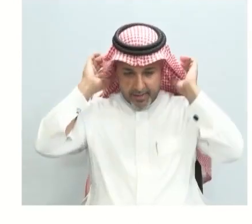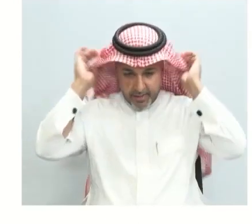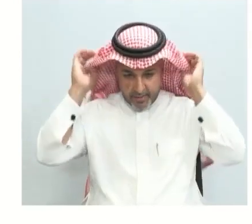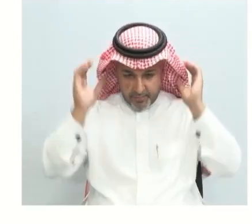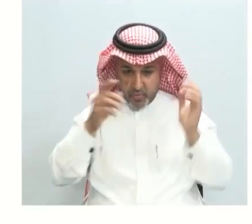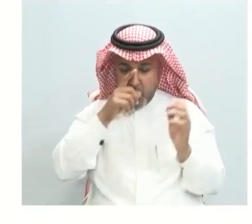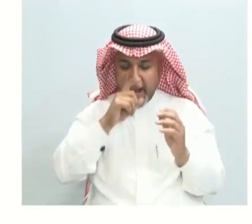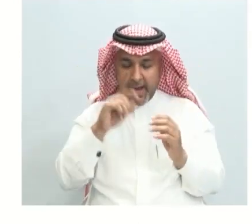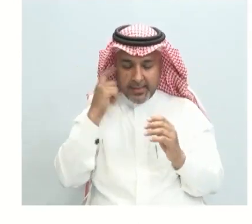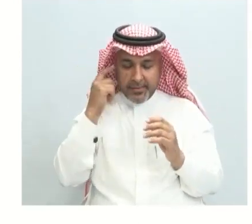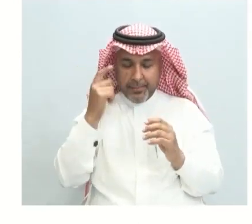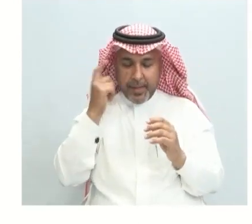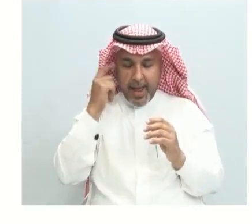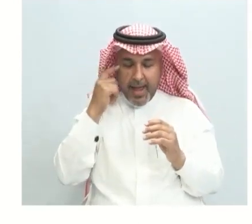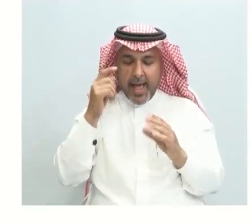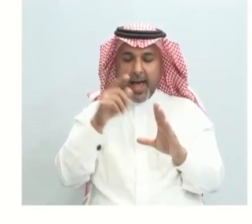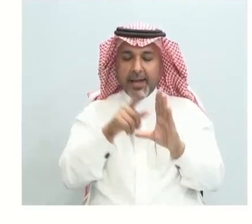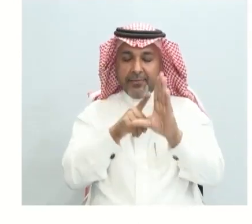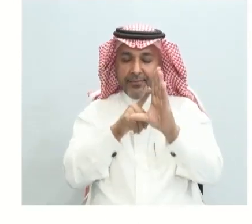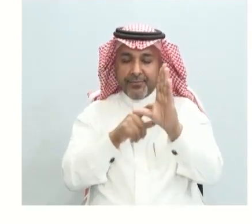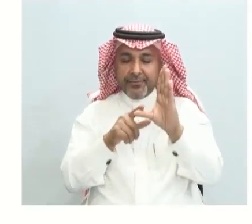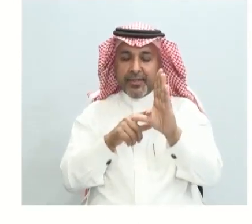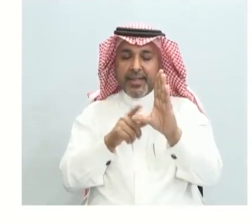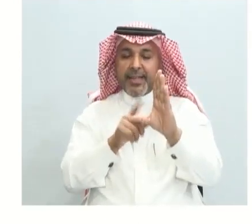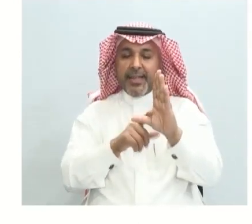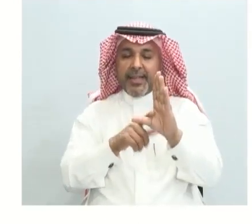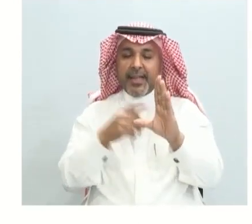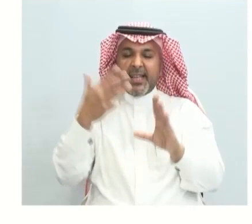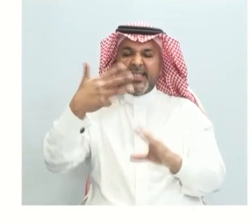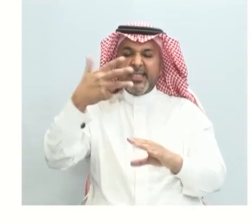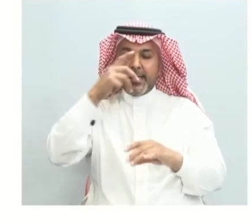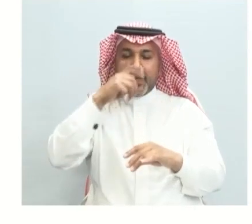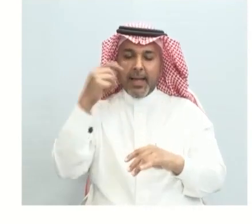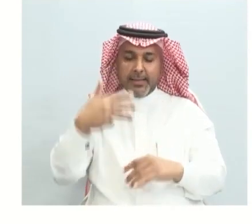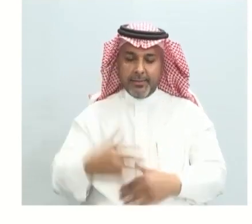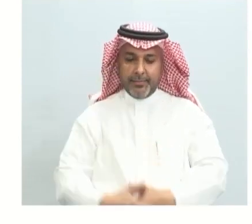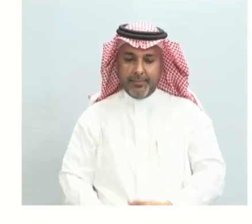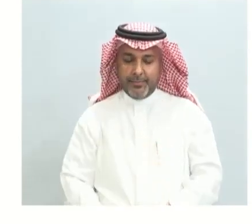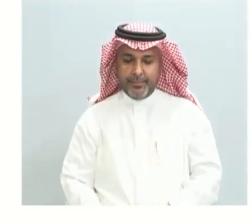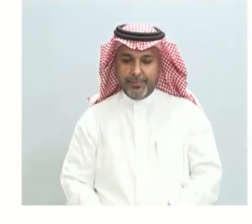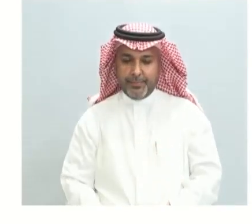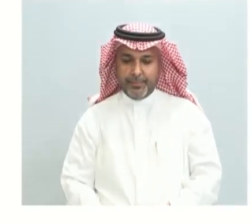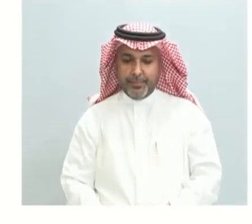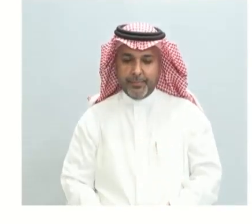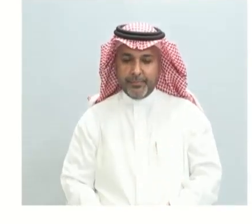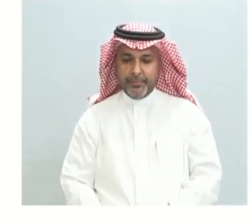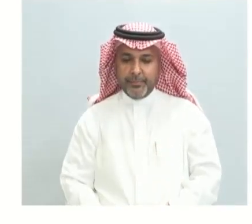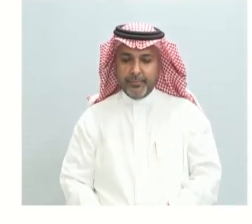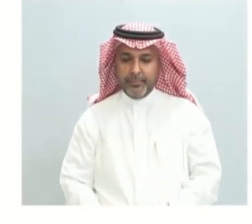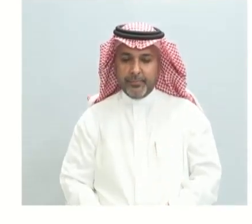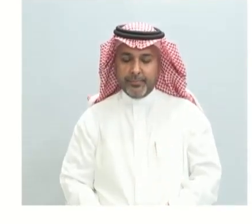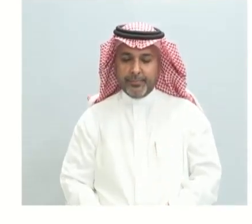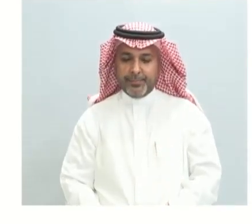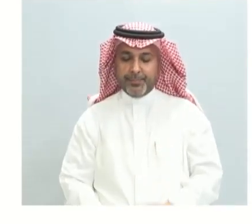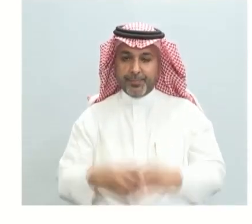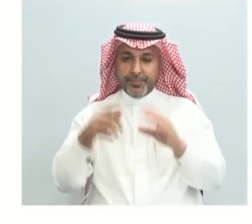لو كانت الزاويه لا تساوي 90 يعني كانت الزاويه اقل من 90 او اكبر من 90 فما هو التعديل